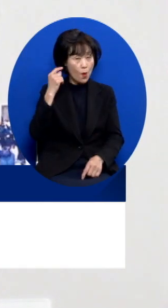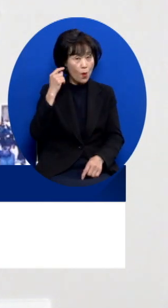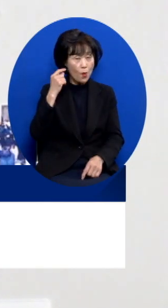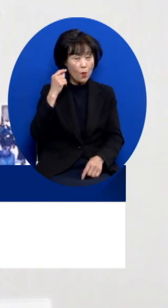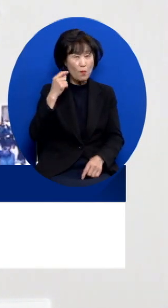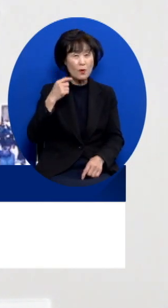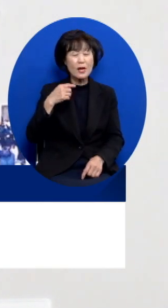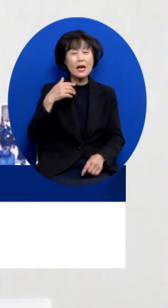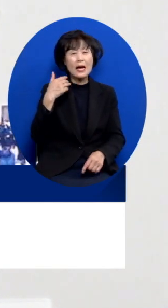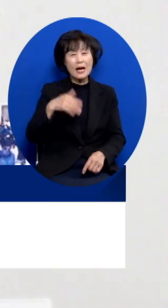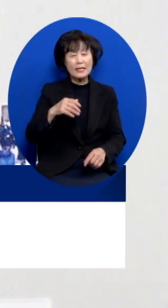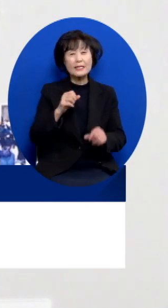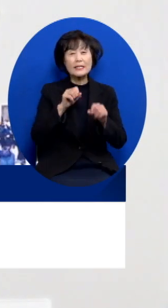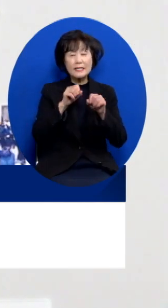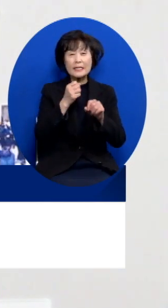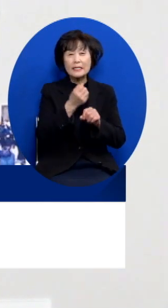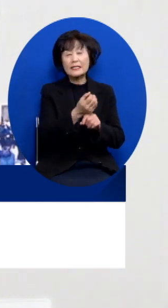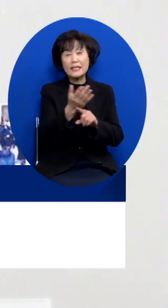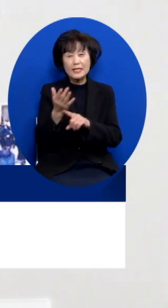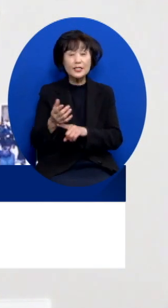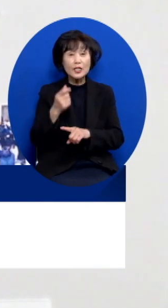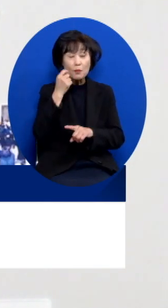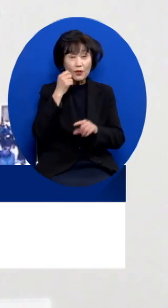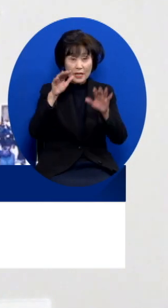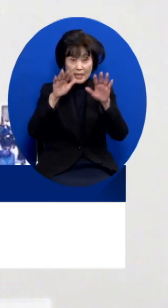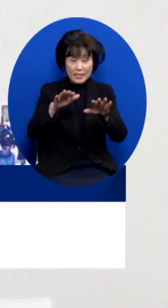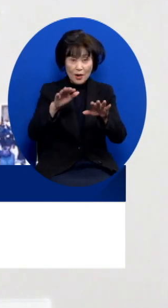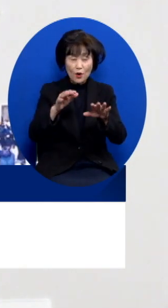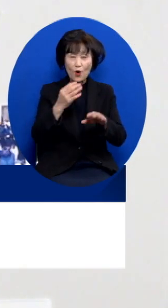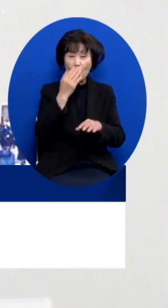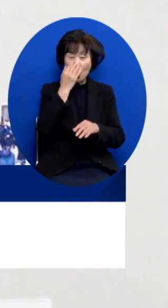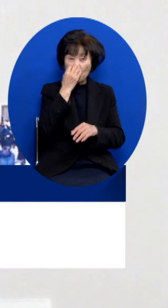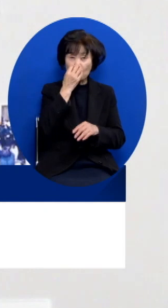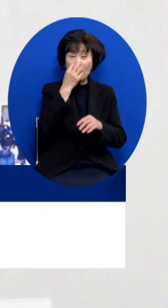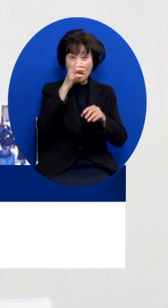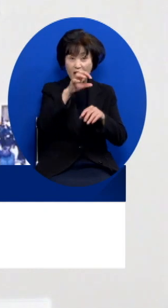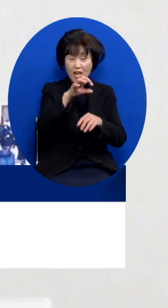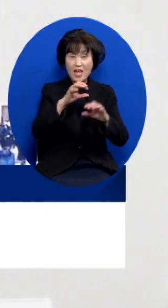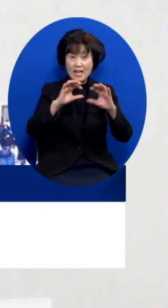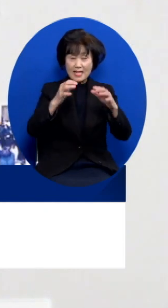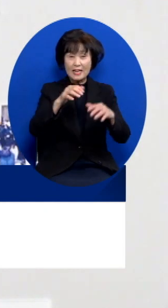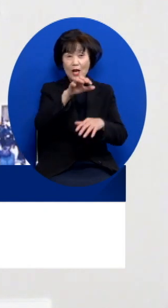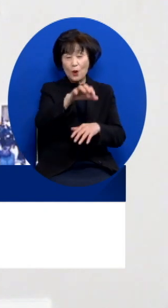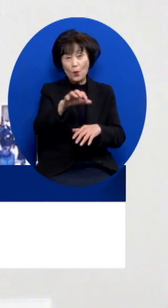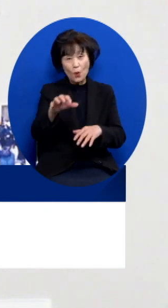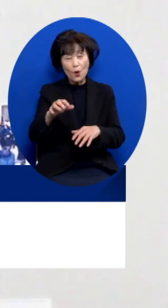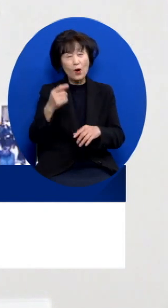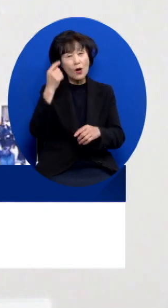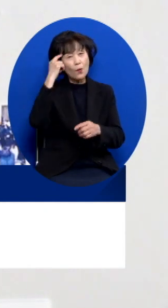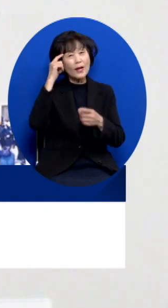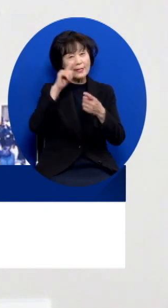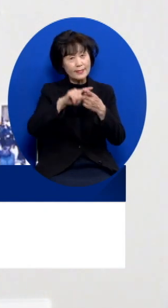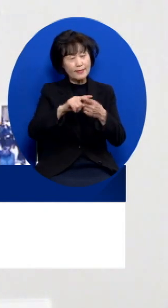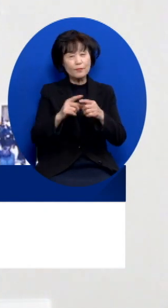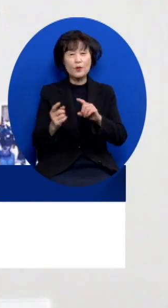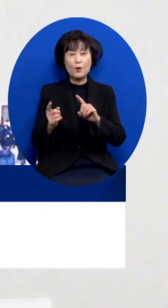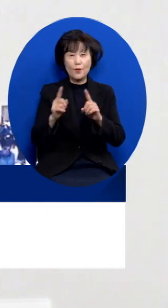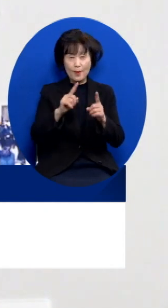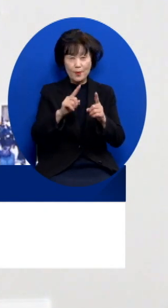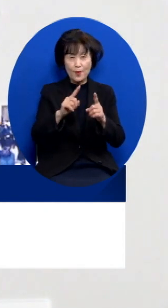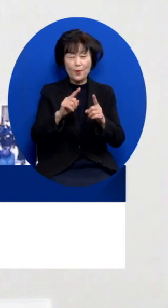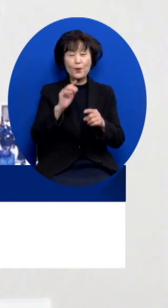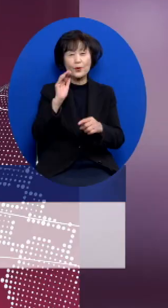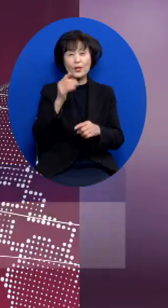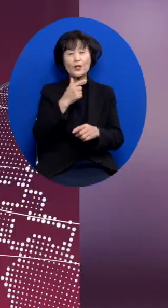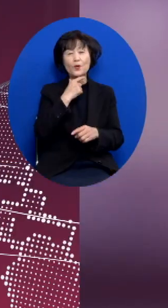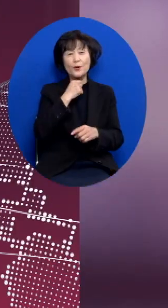않는 이슬람권 유대권 이곳에 대한 관심이 조금 더 회복됐으면 하는 이런